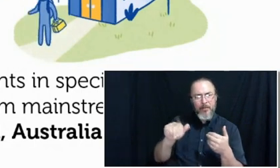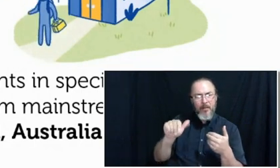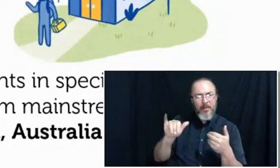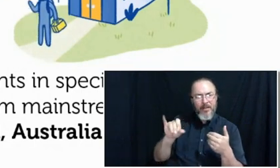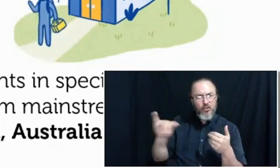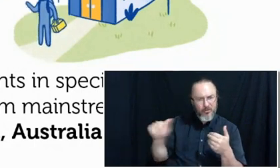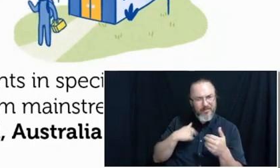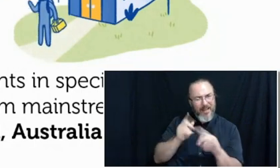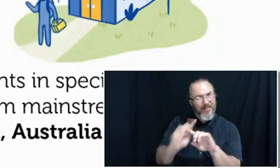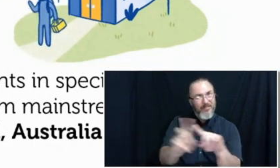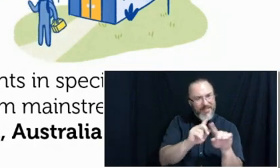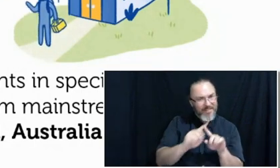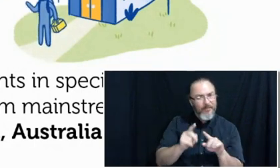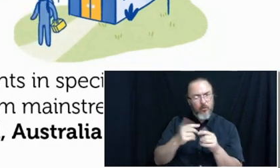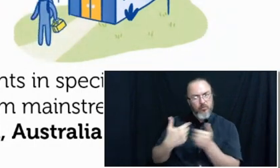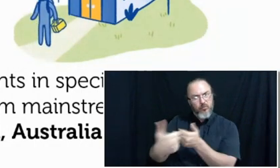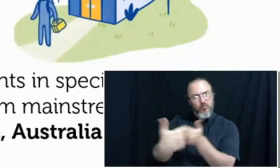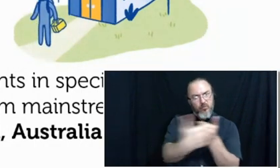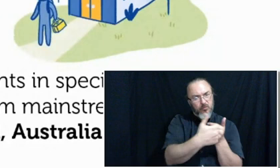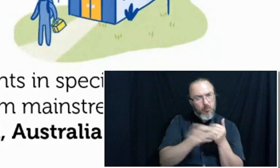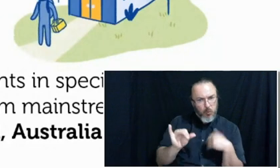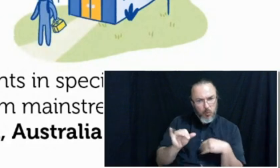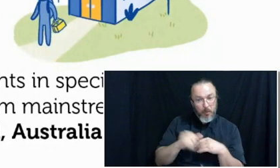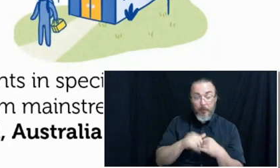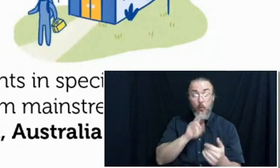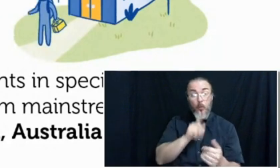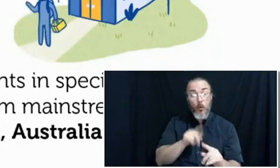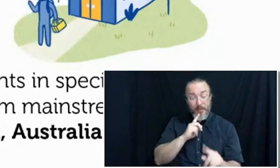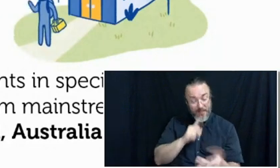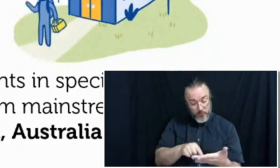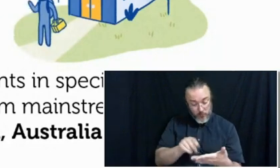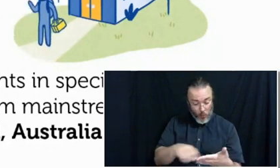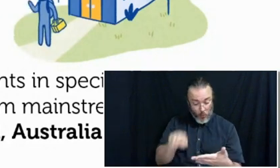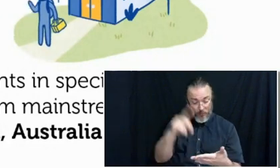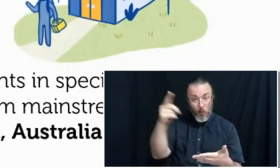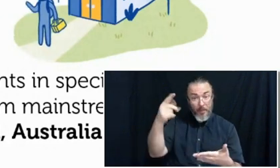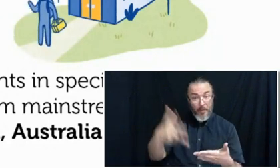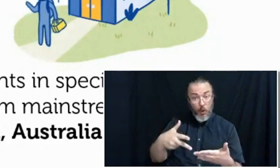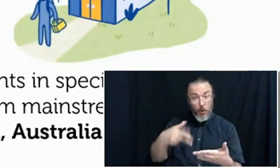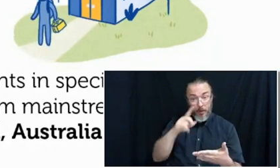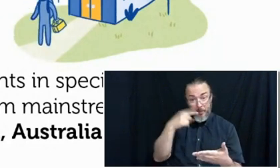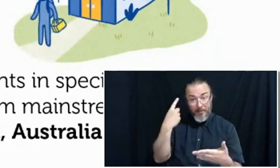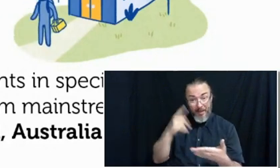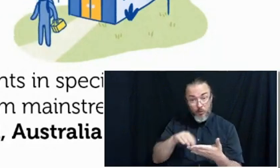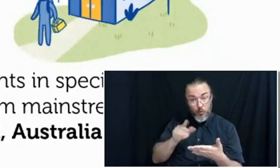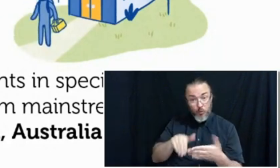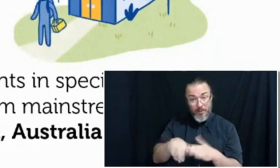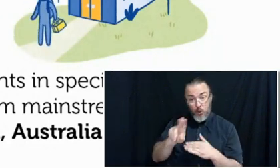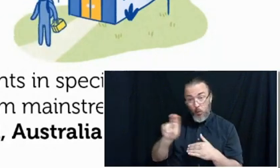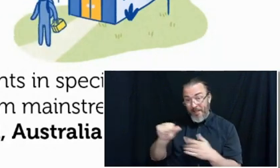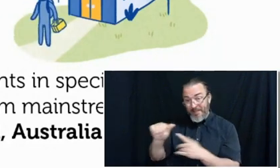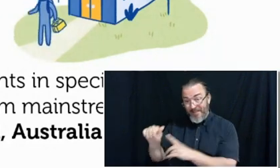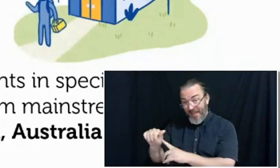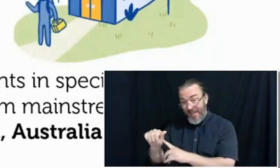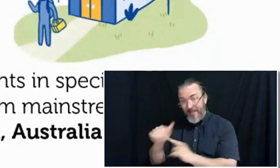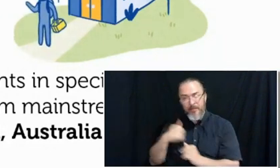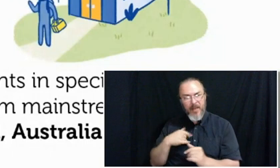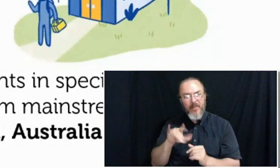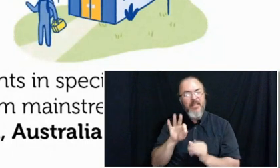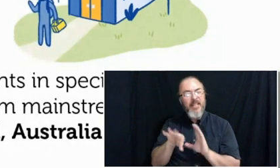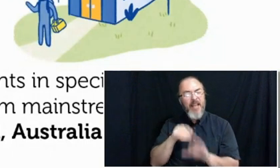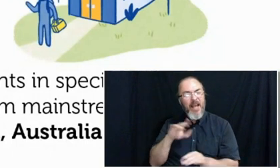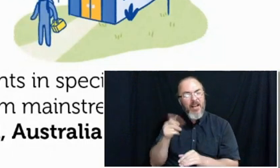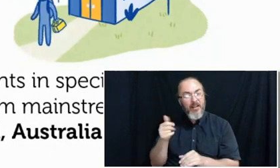migrant au Danemark, au Liban, ligne sectaire, Malaisie, origine ethnique. Le rapport indique que plus d'un tiers d'étudiants noirs aux États-Unis sont dans les écoles, au moins